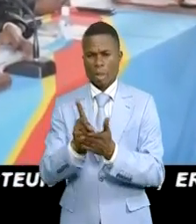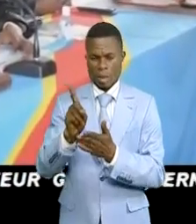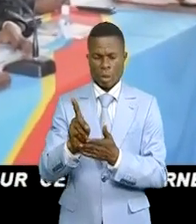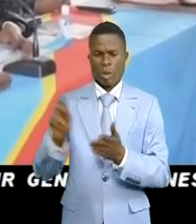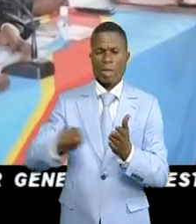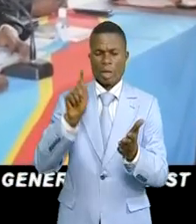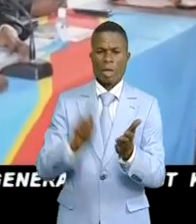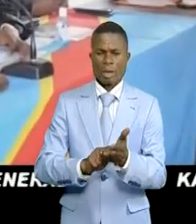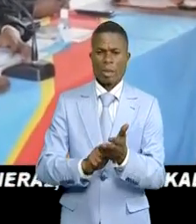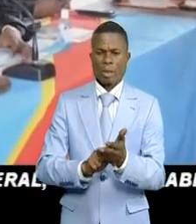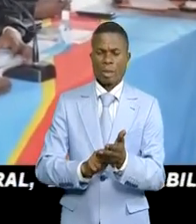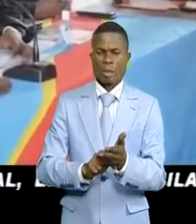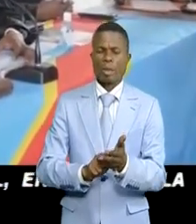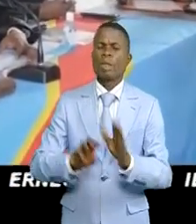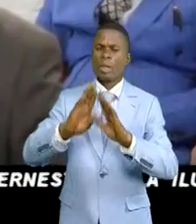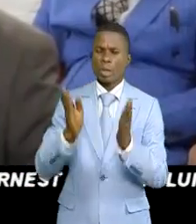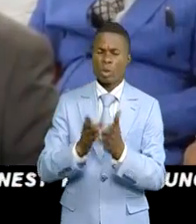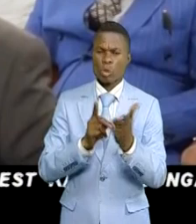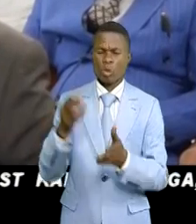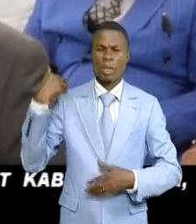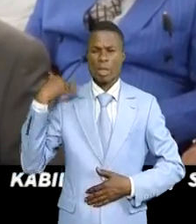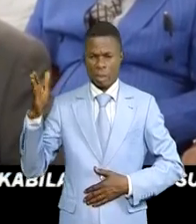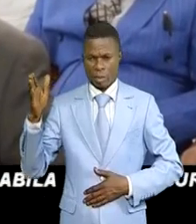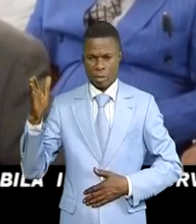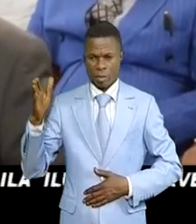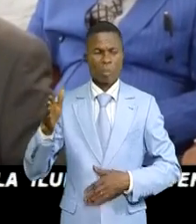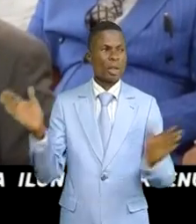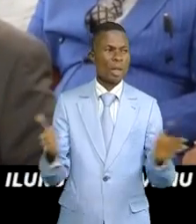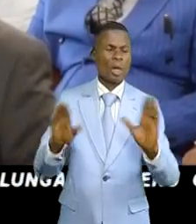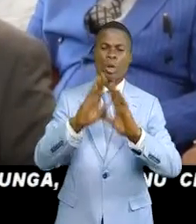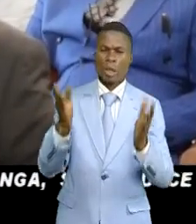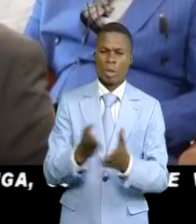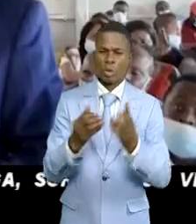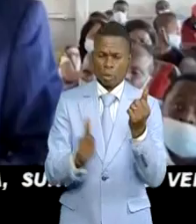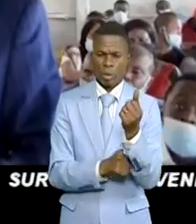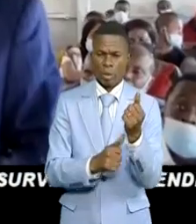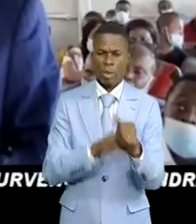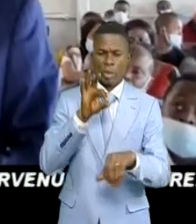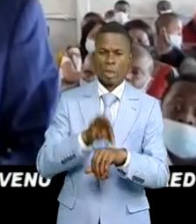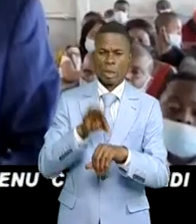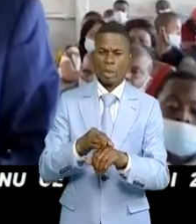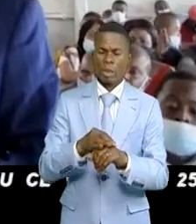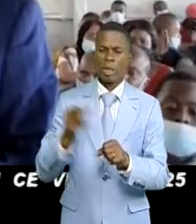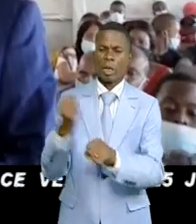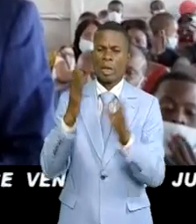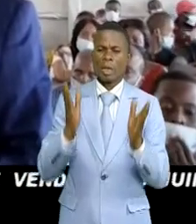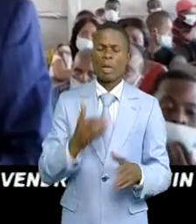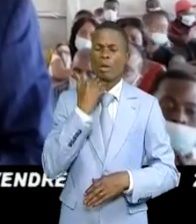taxes, redevances et impôts. J'exhorte à cette occasion les opérateurs